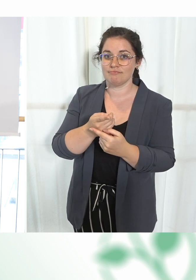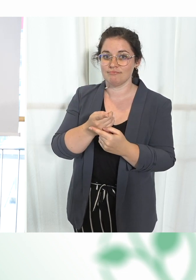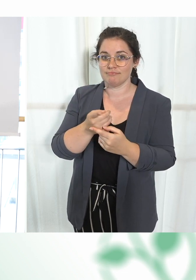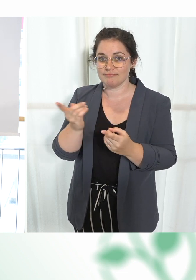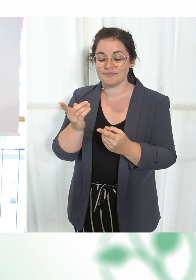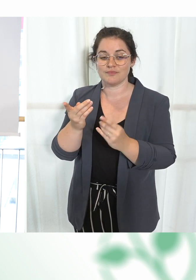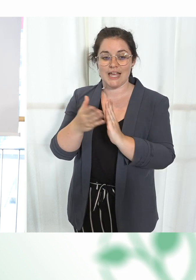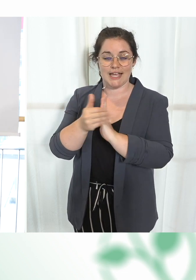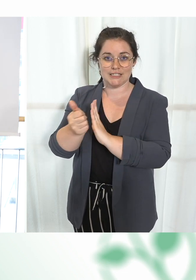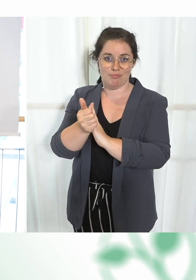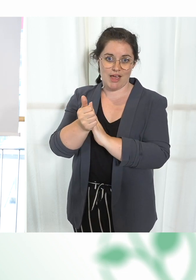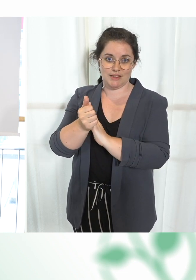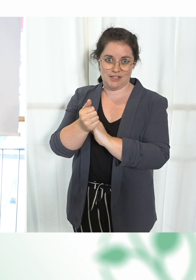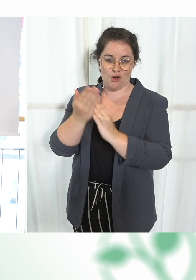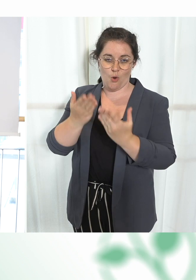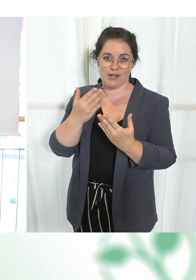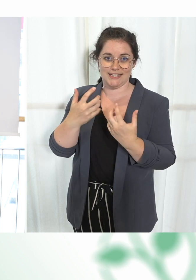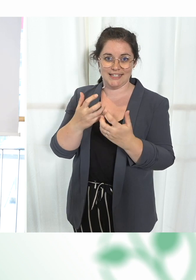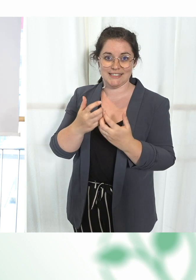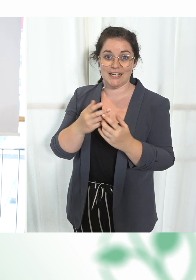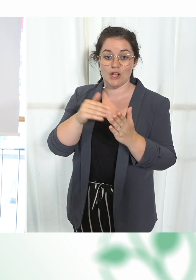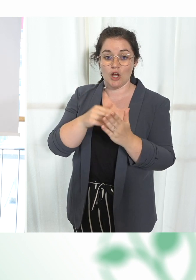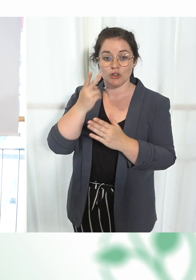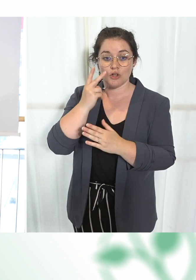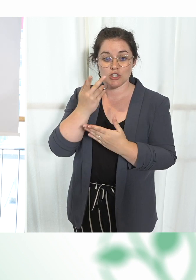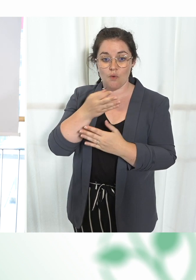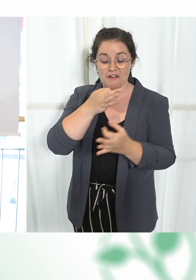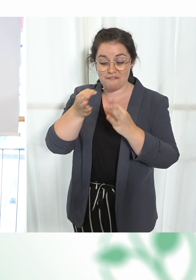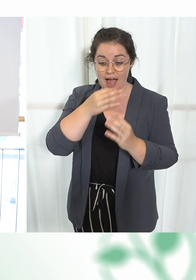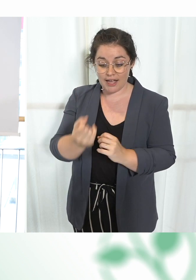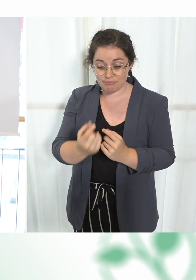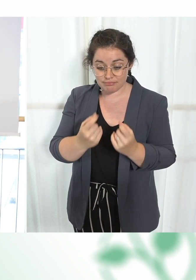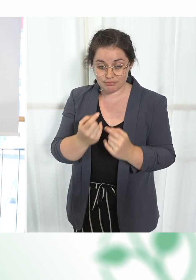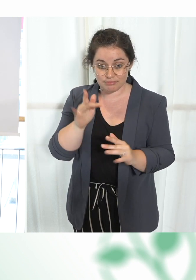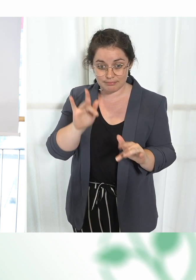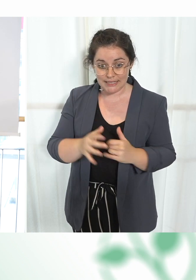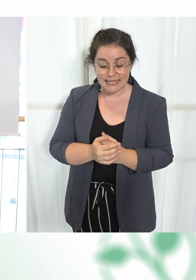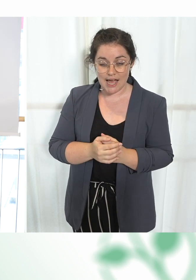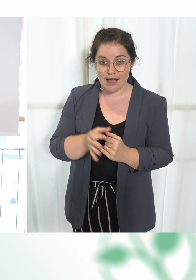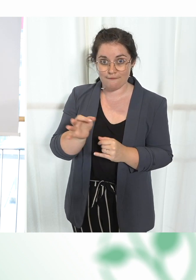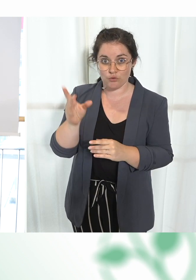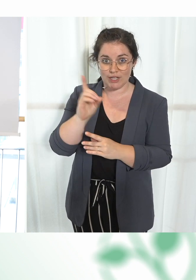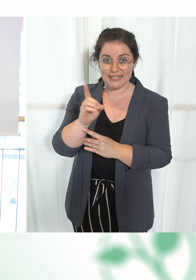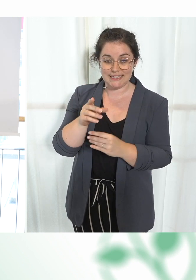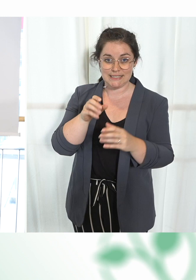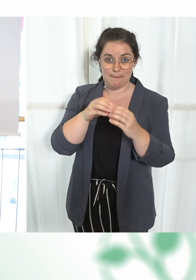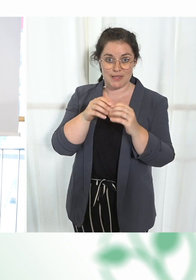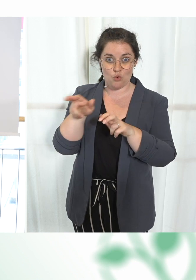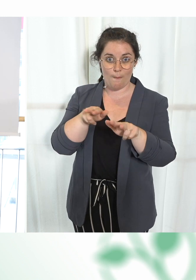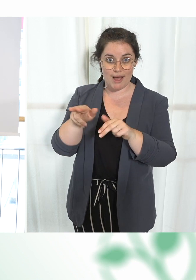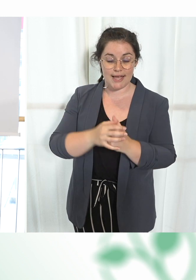für Ihre Expertise, die Sie uns auch heute mitgeteilt haben. Wir schauen auch schnell, ob wir eine Frage bekommen haben für Dance